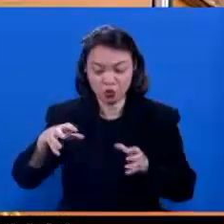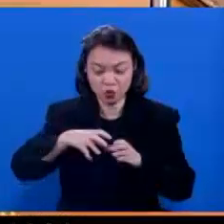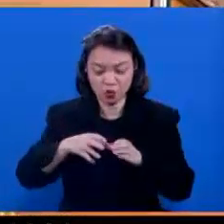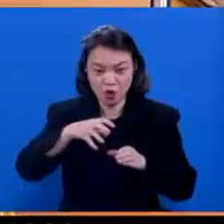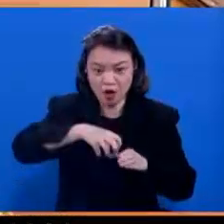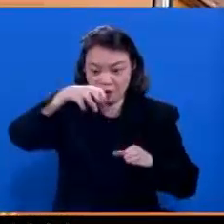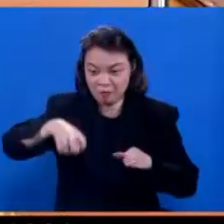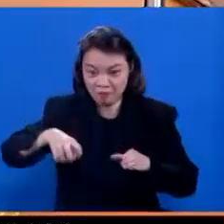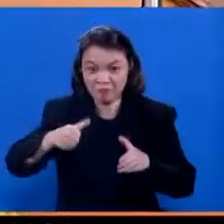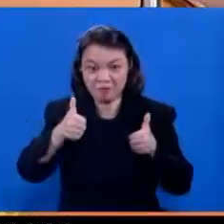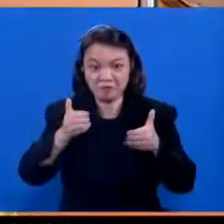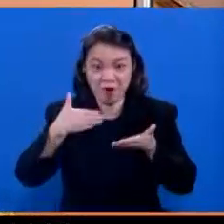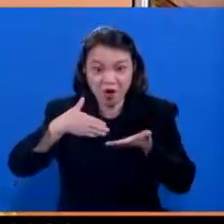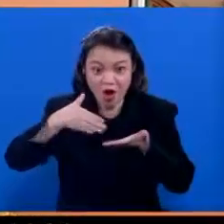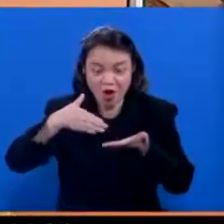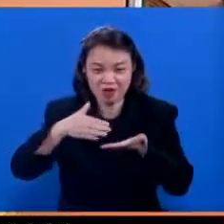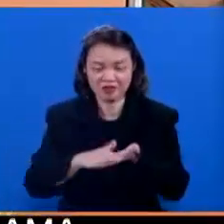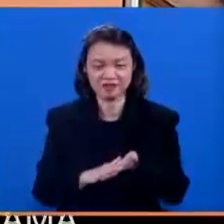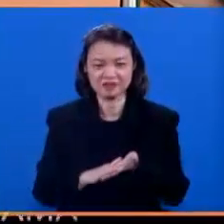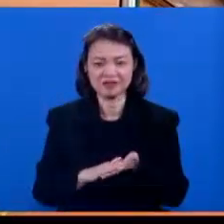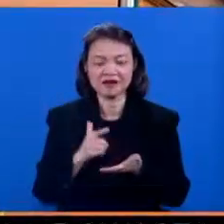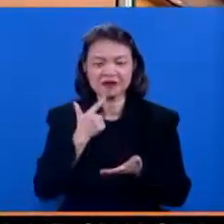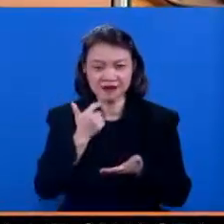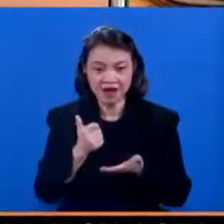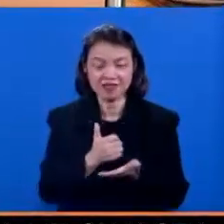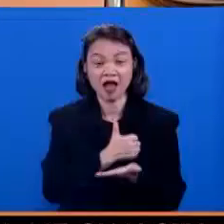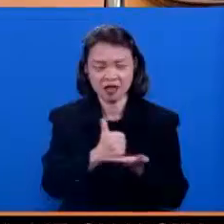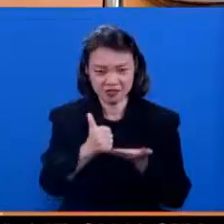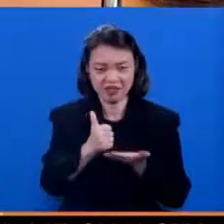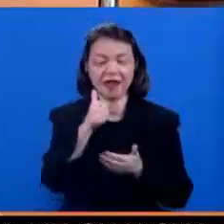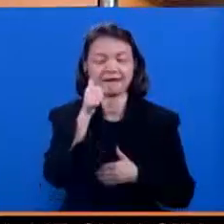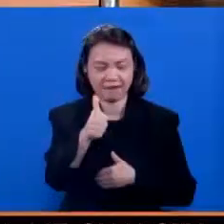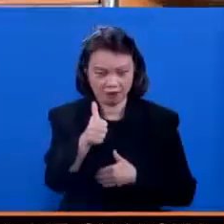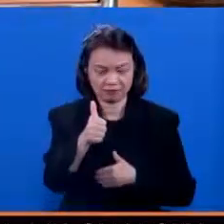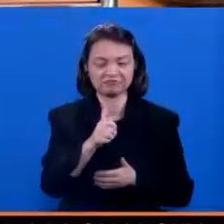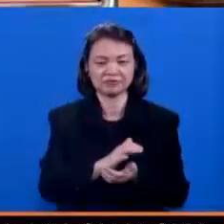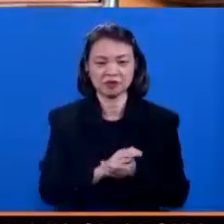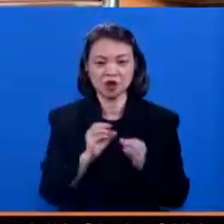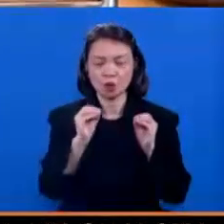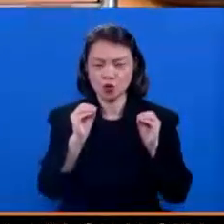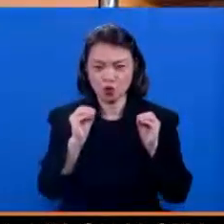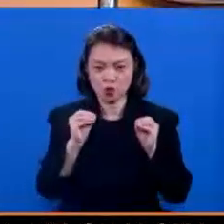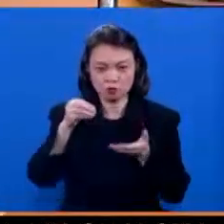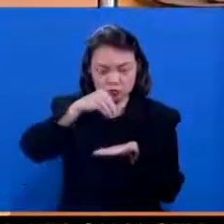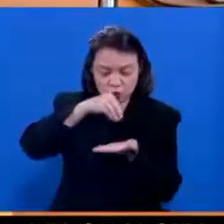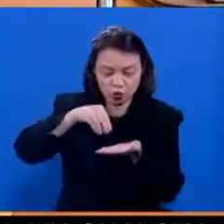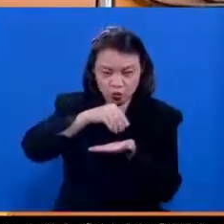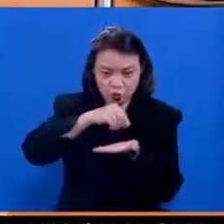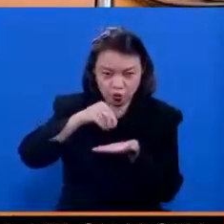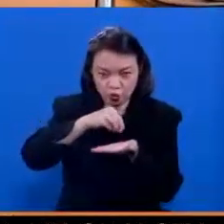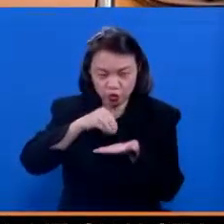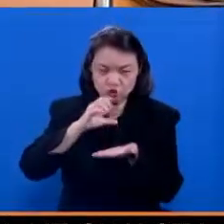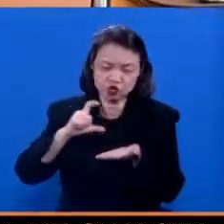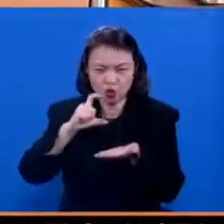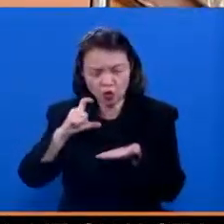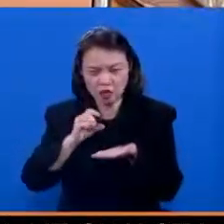pencetakannya seperti itu. Dan rasa yang originalnya menurut saya lebih enak, karena ya ini originalnya begitu, belum ditaburin topping meses ataupun